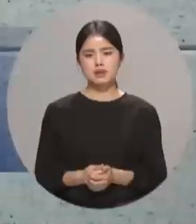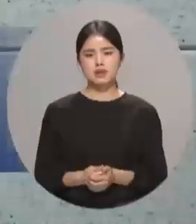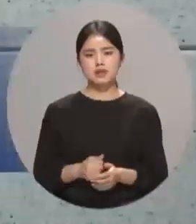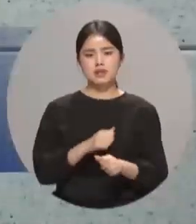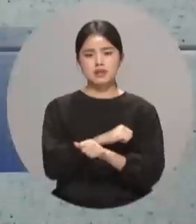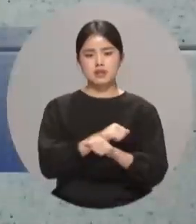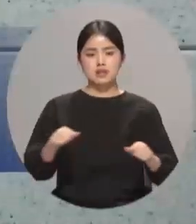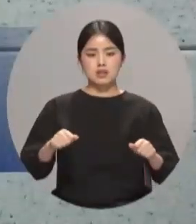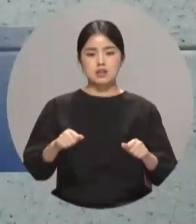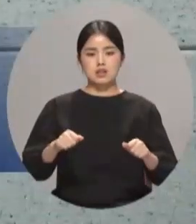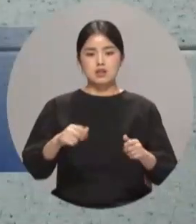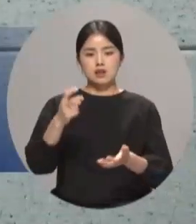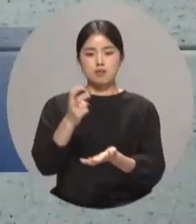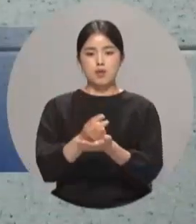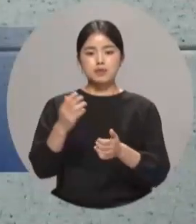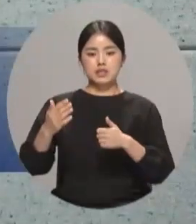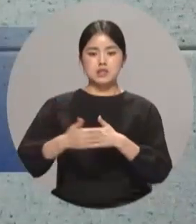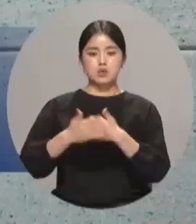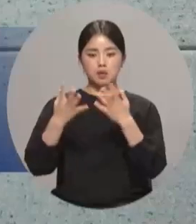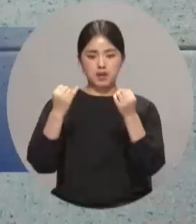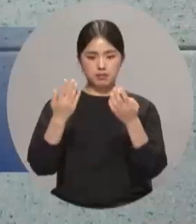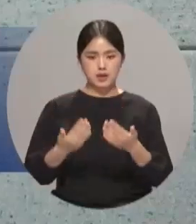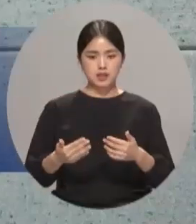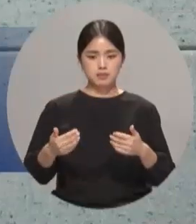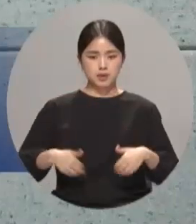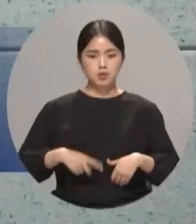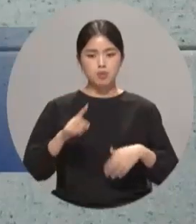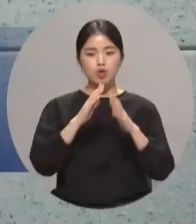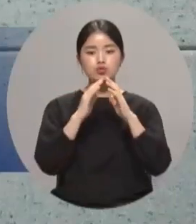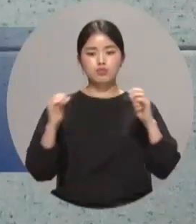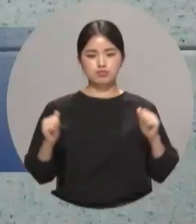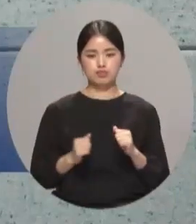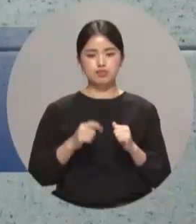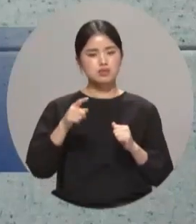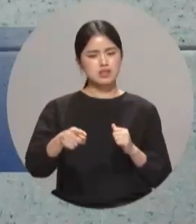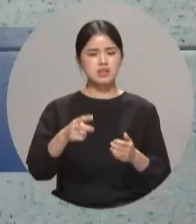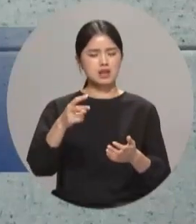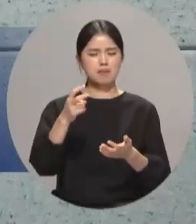가장 많이 받아야 할 것이 전북입니다. 이것이 이원이라고 선언함으로써